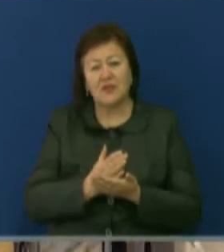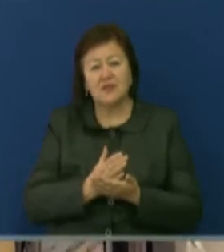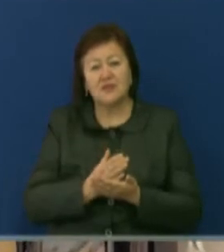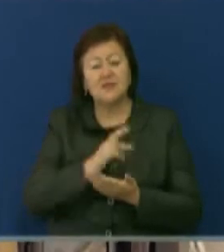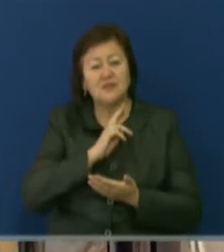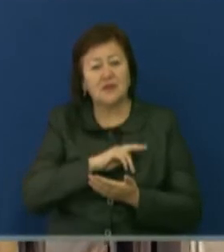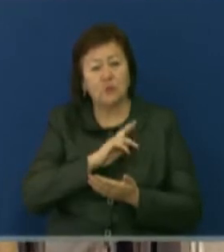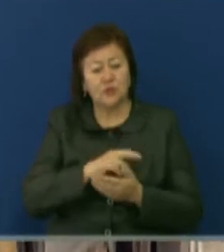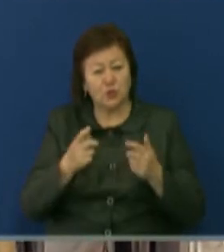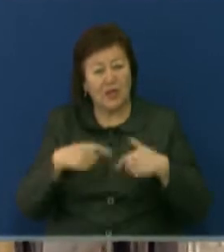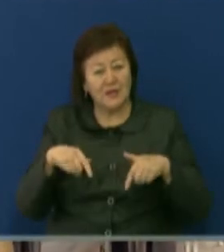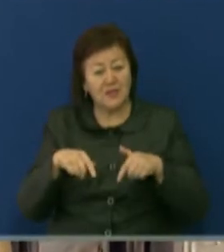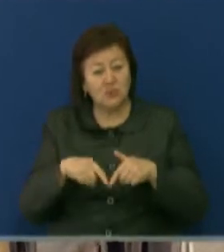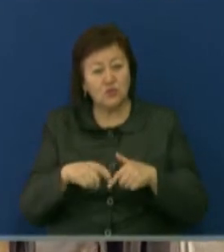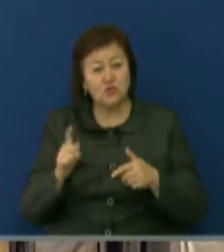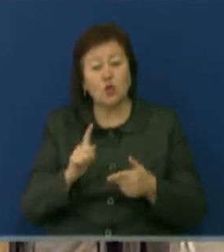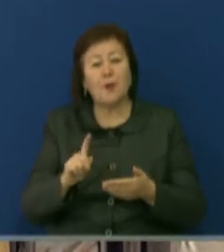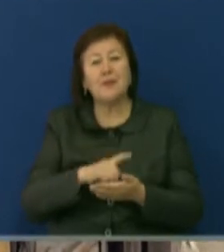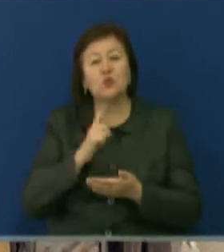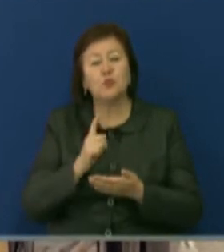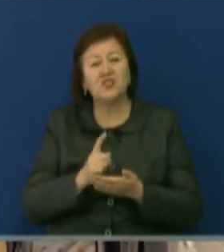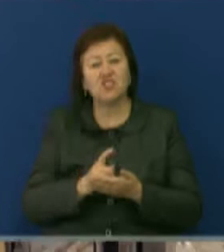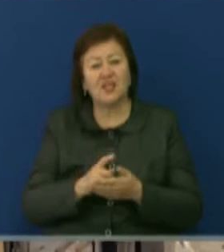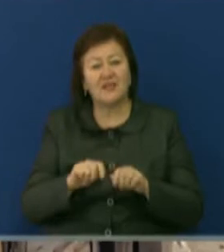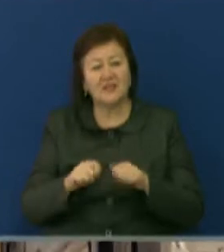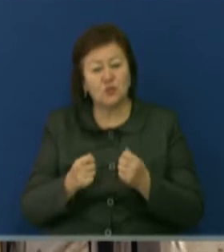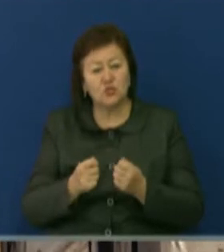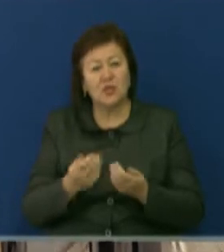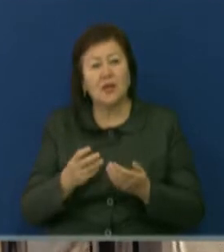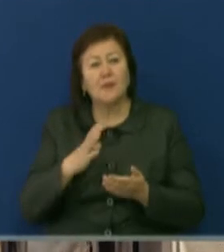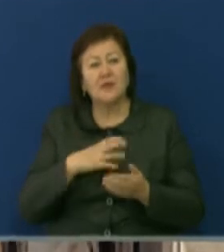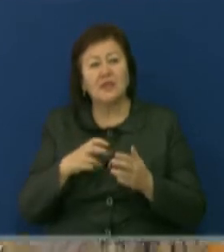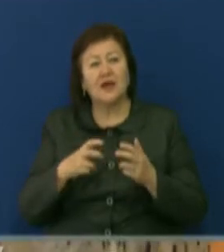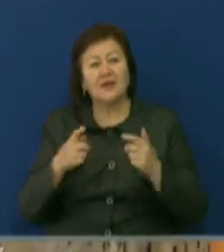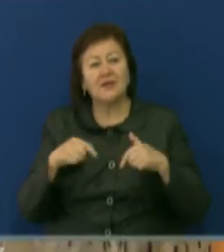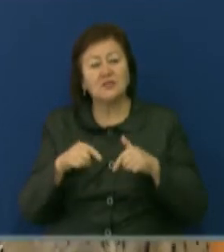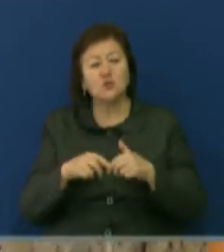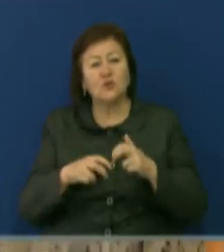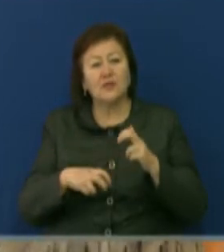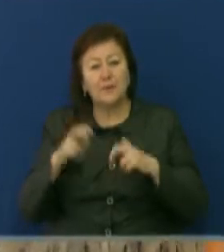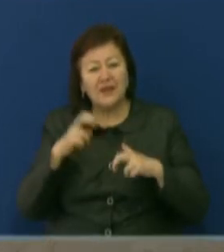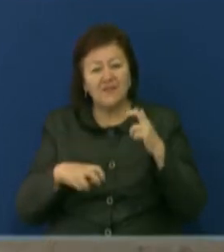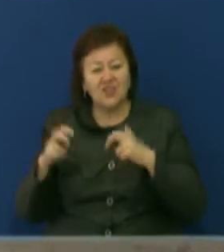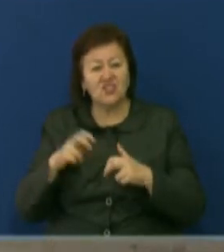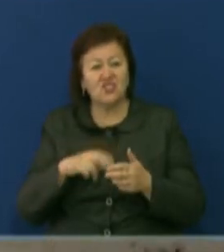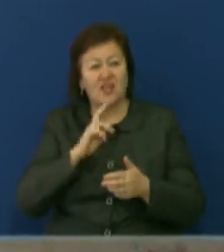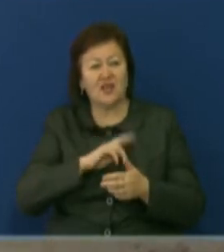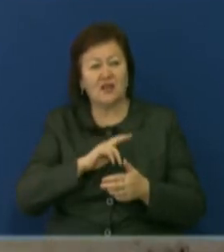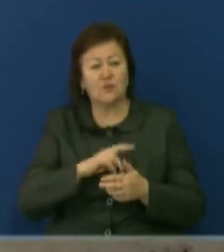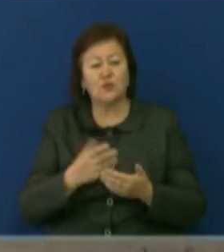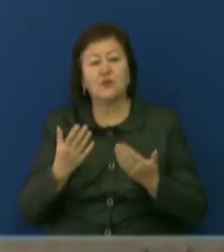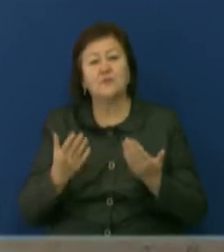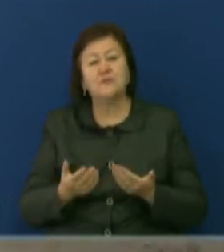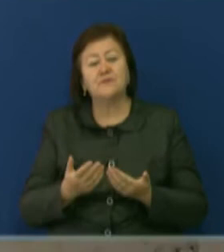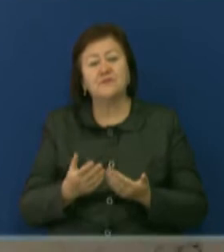өткізілуде. Оның барысында алкогольдік ішімдікке салынған адамдарды тексеру жұмыстары жүргізіледі. Республикалық тұрмыс алдын алу